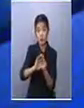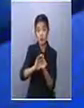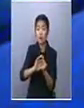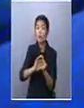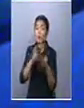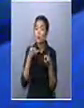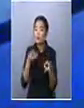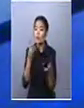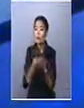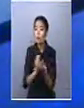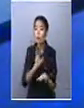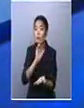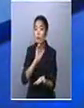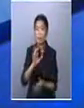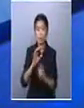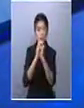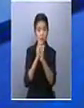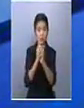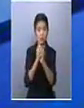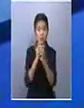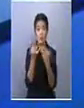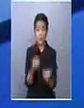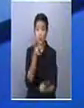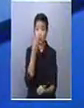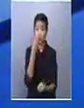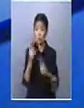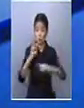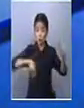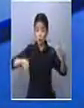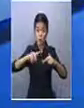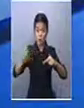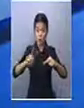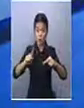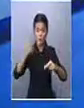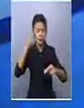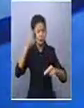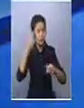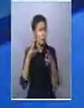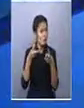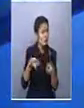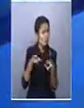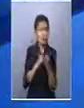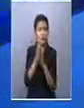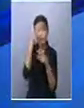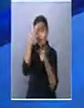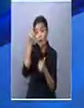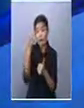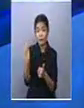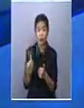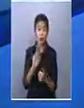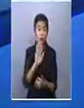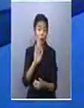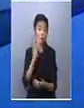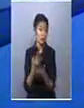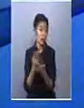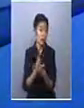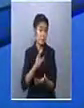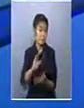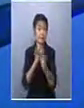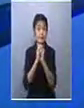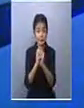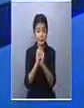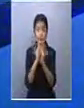ทุนในตลาดหุ้นจีนด้วยนะคะดังนั้นเราจะไปตรวจสอบกันค่ะว่ามันจะมีแนวโน้มความน่าสนใจอย่างไรกันบ้างนะคะไปพูดคุยกัน